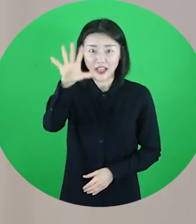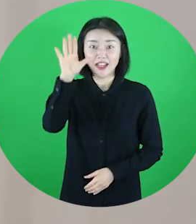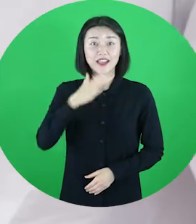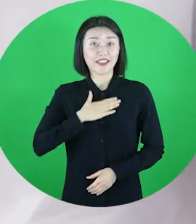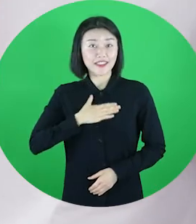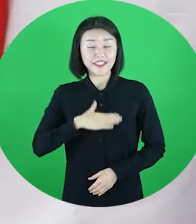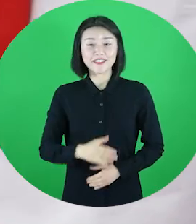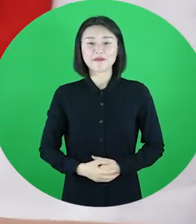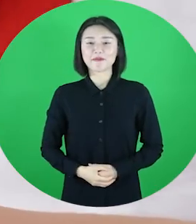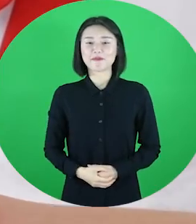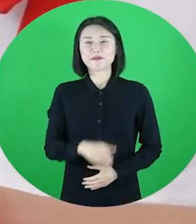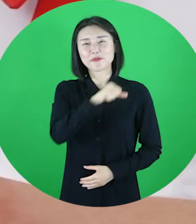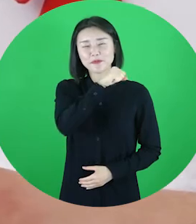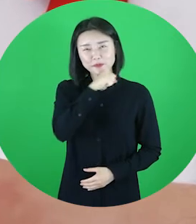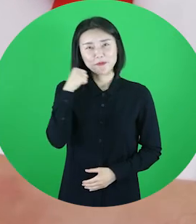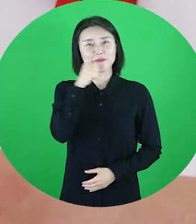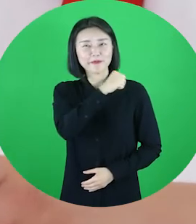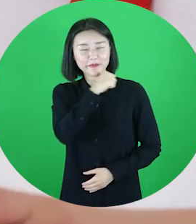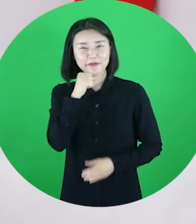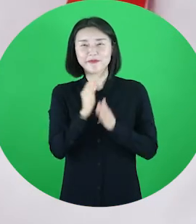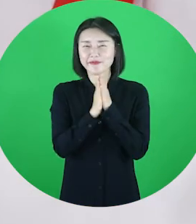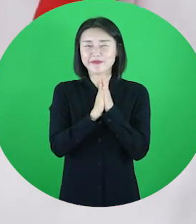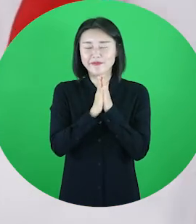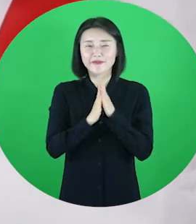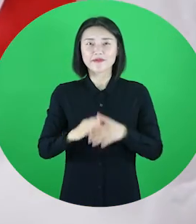맛있어져라. 좋아요.